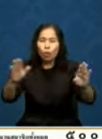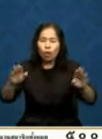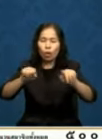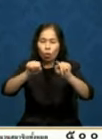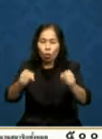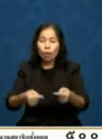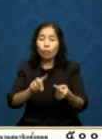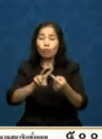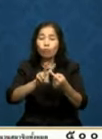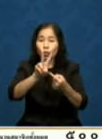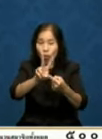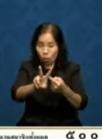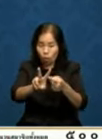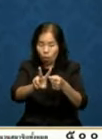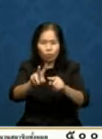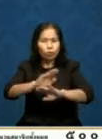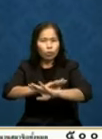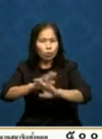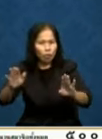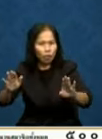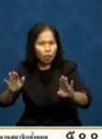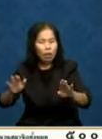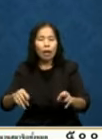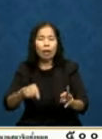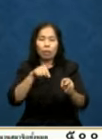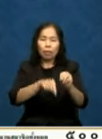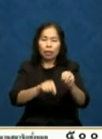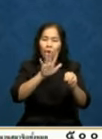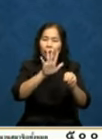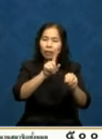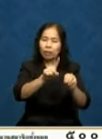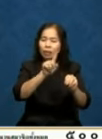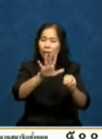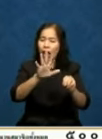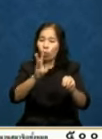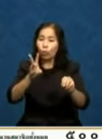2ของมาตรา1567